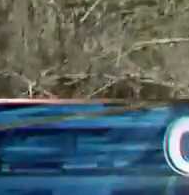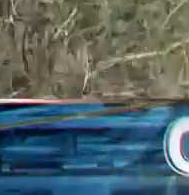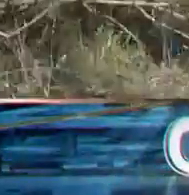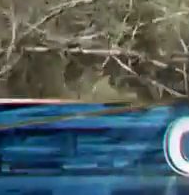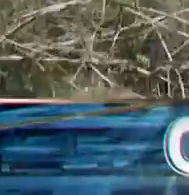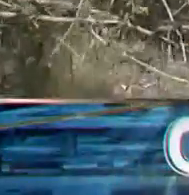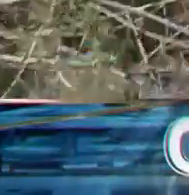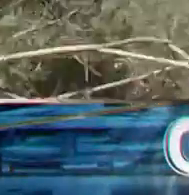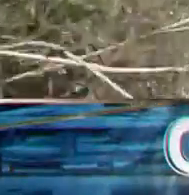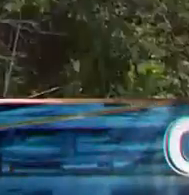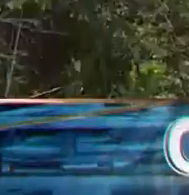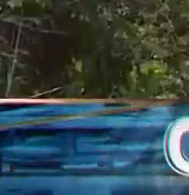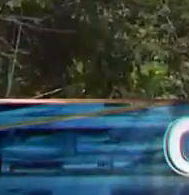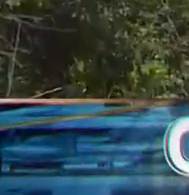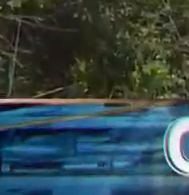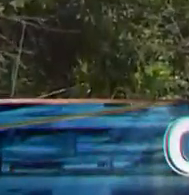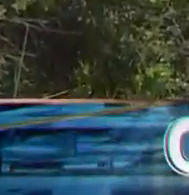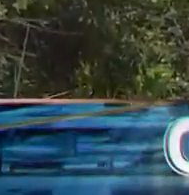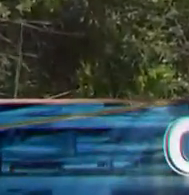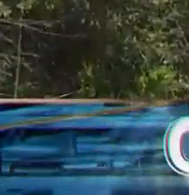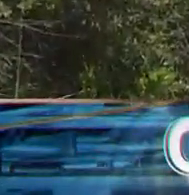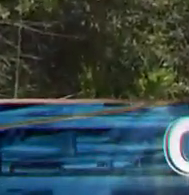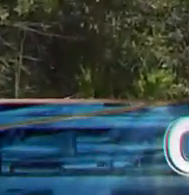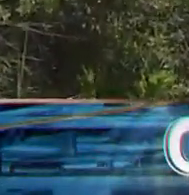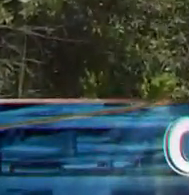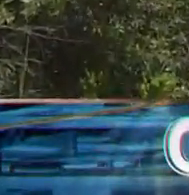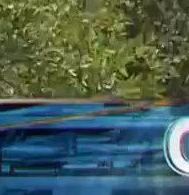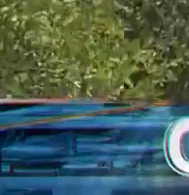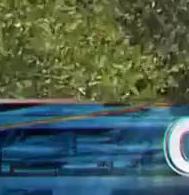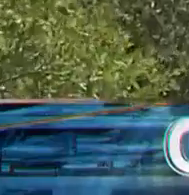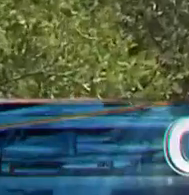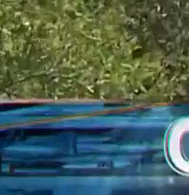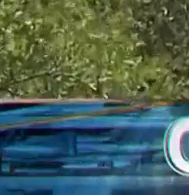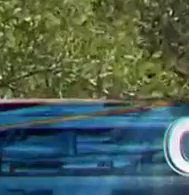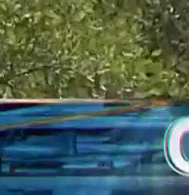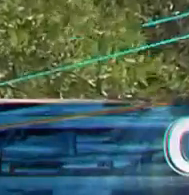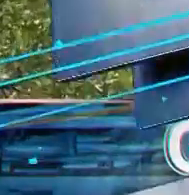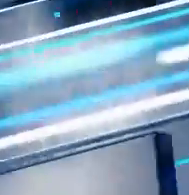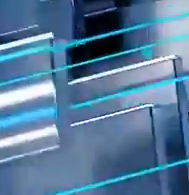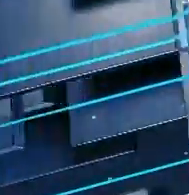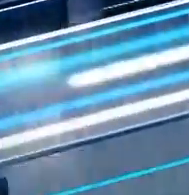По коням. В Коксульском районе на охрану природы сформированы конные патрули.